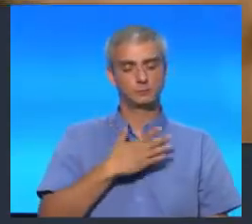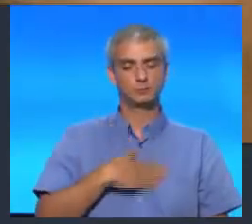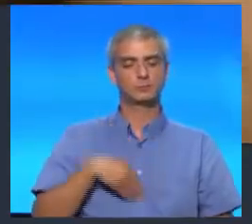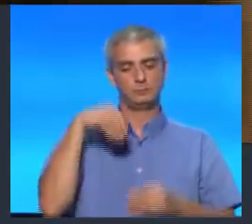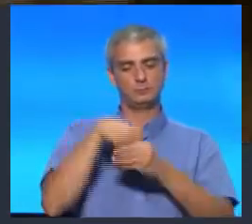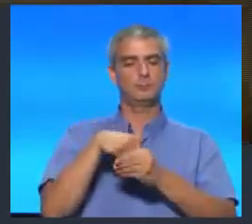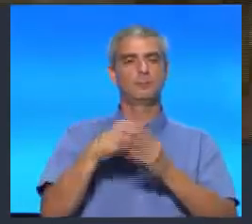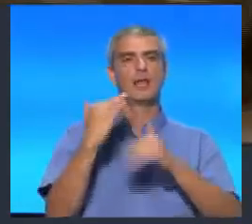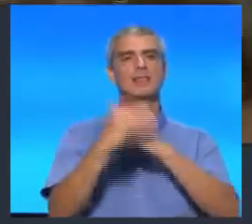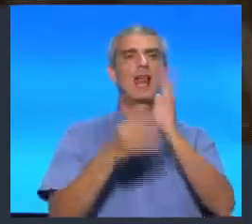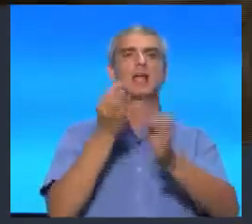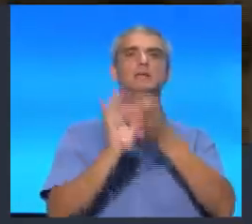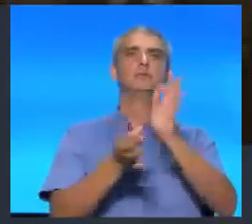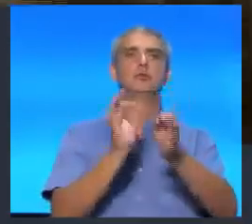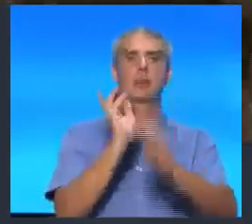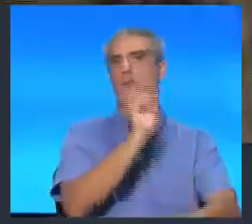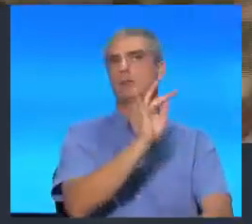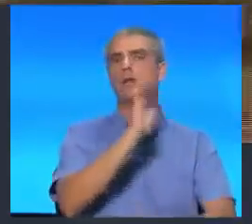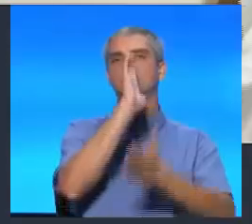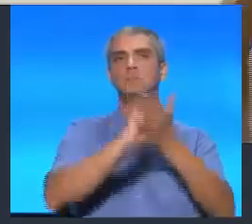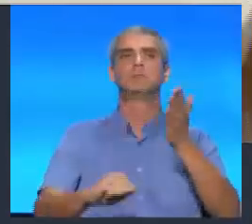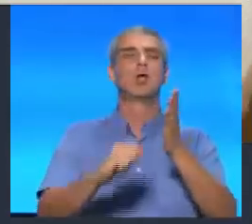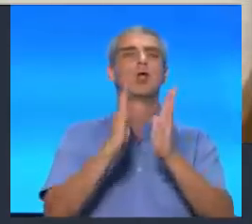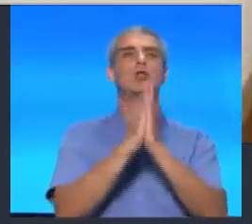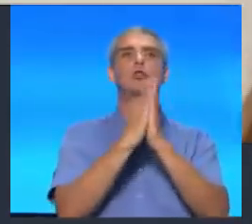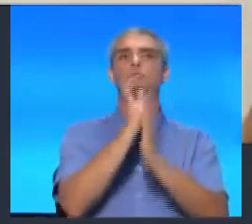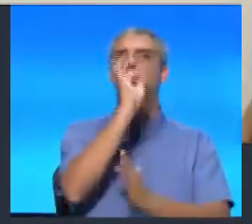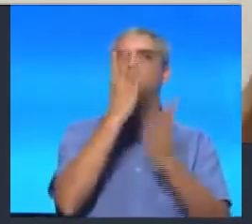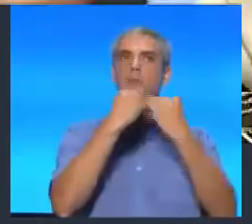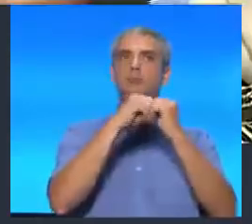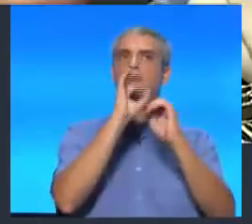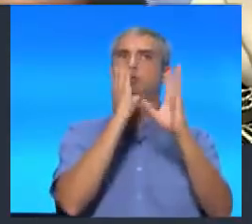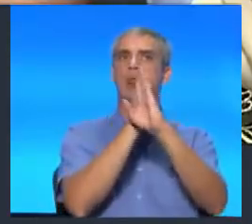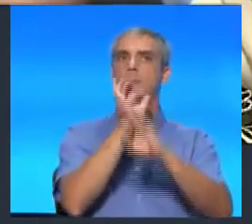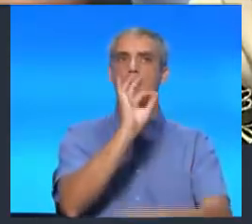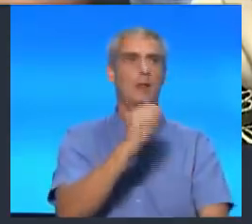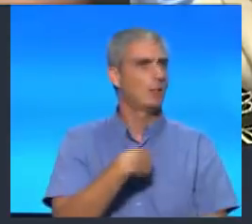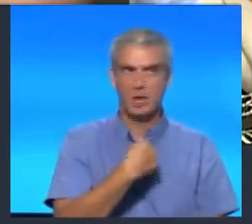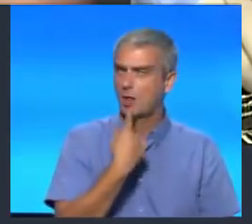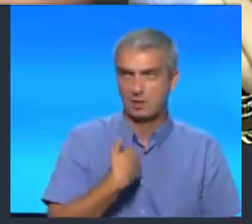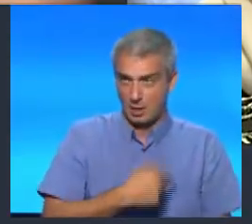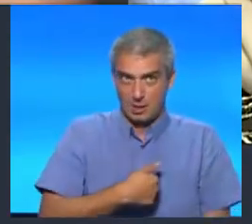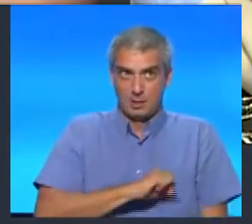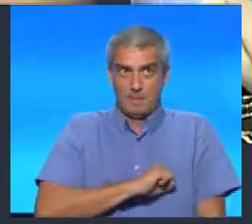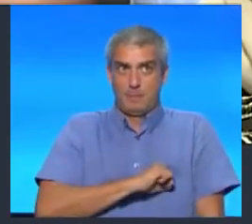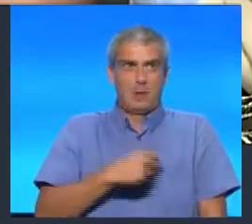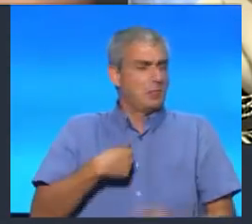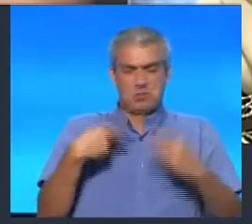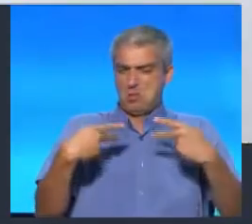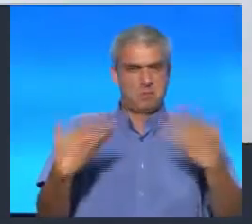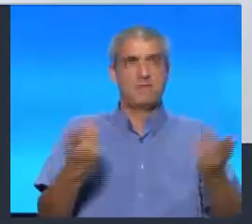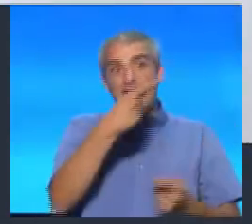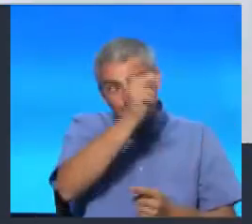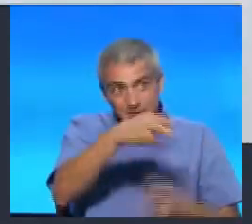צד בהליכים המשפטיים לשלילת התושבות של בני משפחת המחבל. לא אגיד לך שאין לי דפיקות לב, אבל אני לא מפחדת מהם. הם צריכים